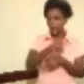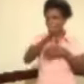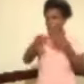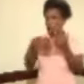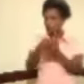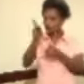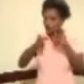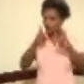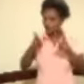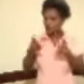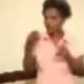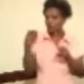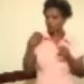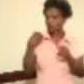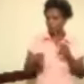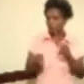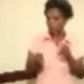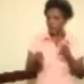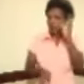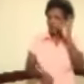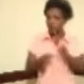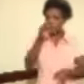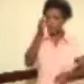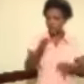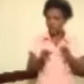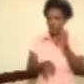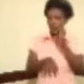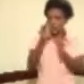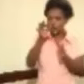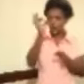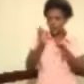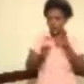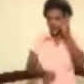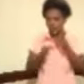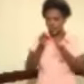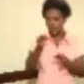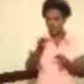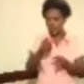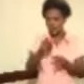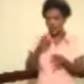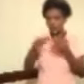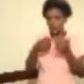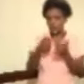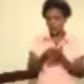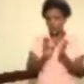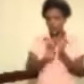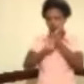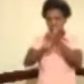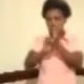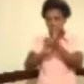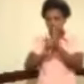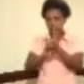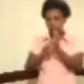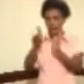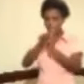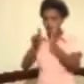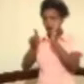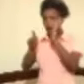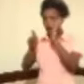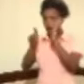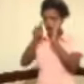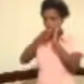monde, et côté que, et même la plus haute instance qui l'exécutif, par exemple, qui prend une mesure de loi d'urgence, qui